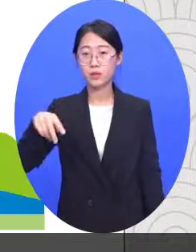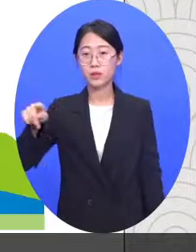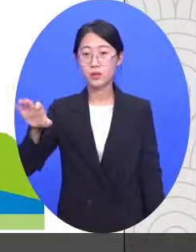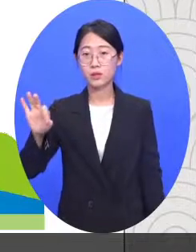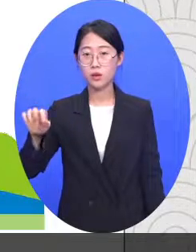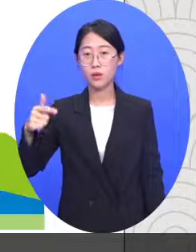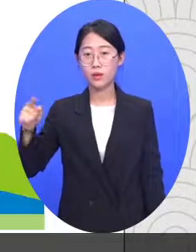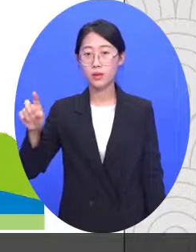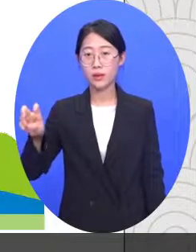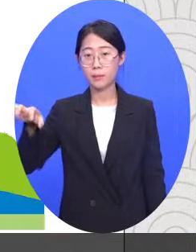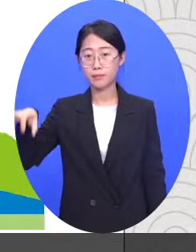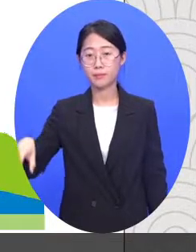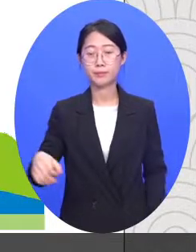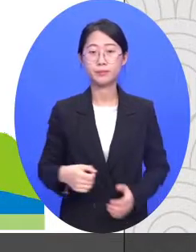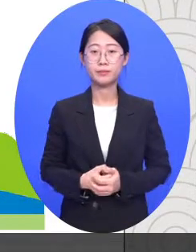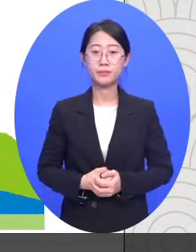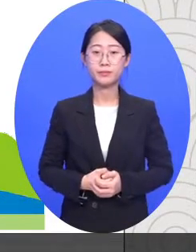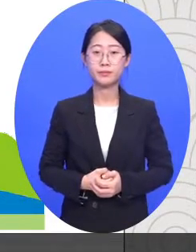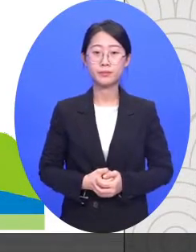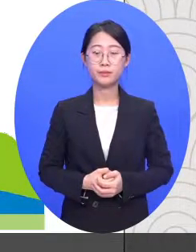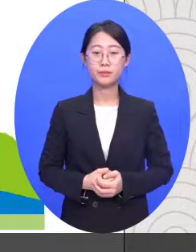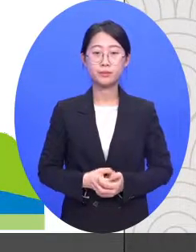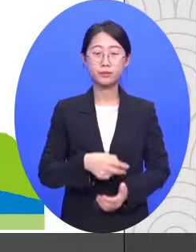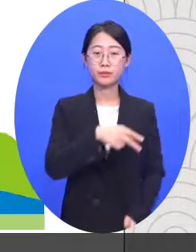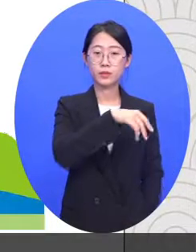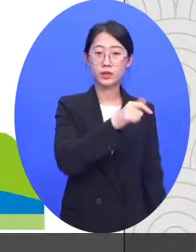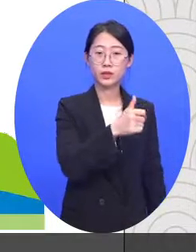천안시 동남구 성남면입니다.